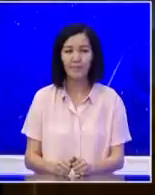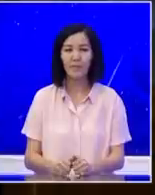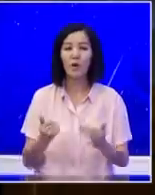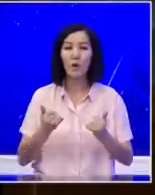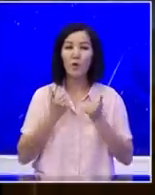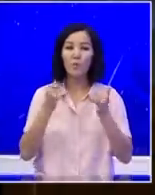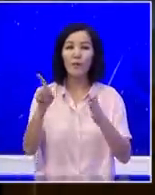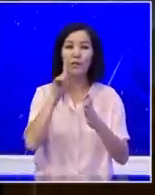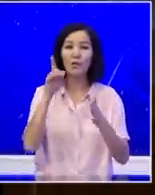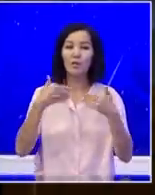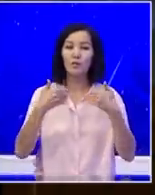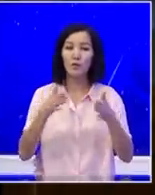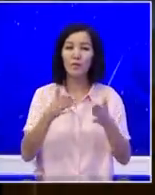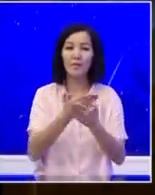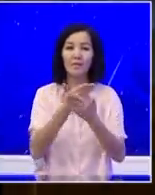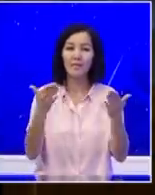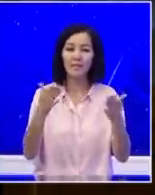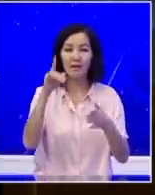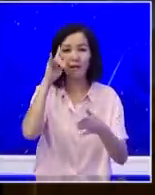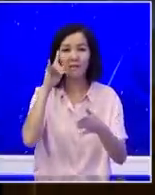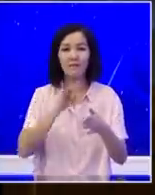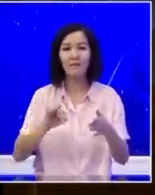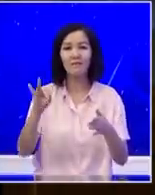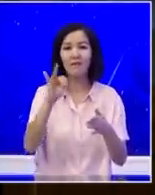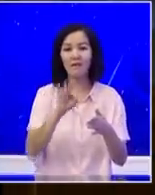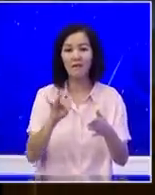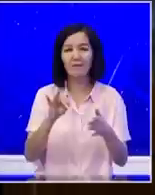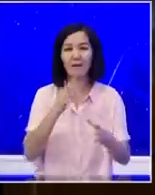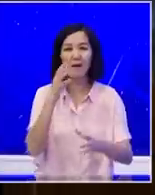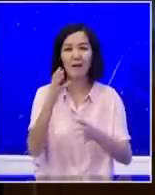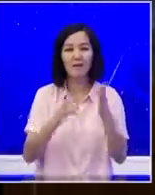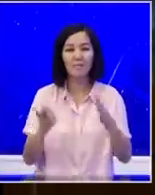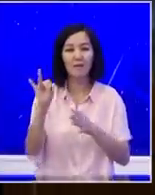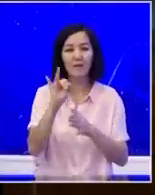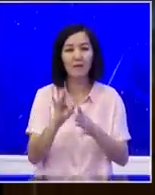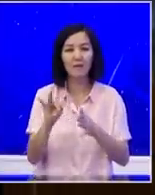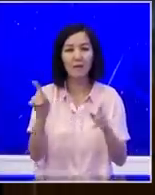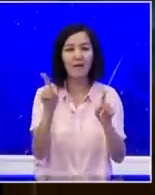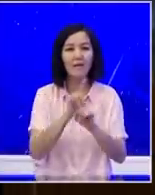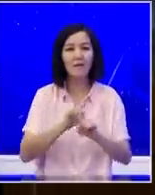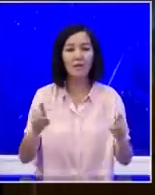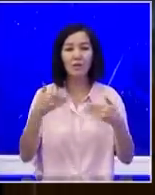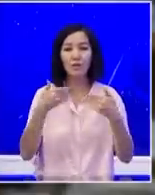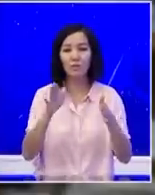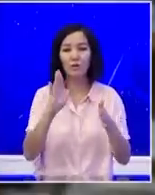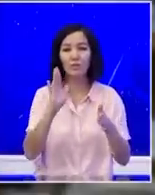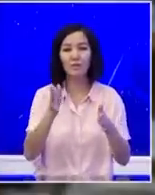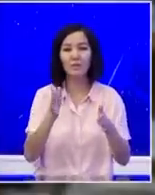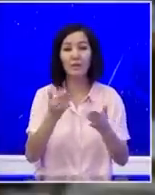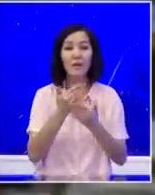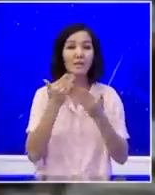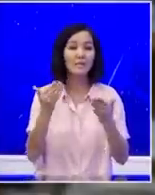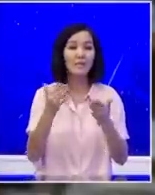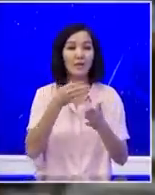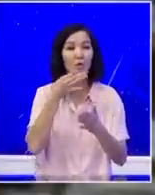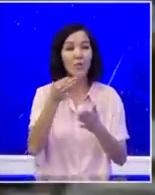Қымбатты жас түлектер, сіздер Қазақстанның тарихында ғана емес, әлем тарихындағы ерекше түлексіздер. Сіздер жақсы